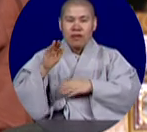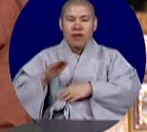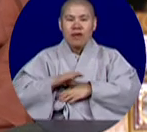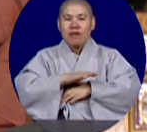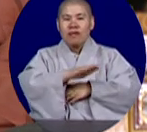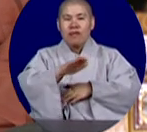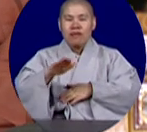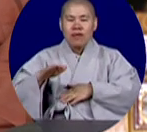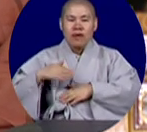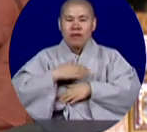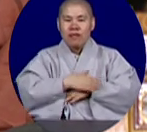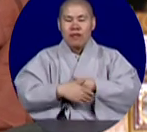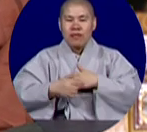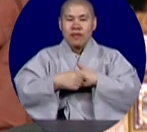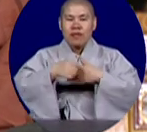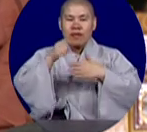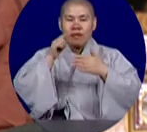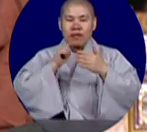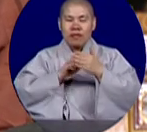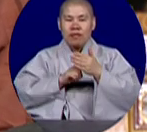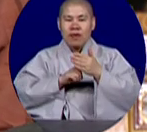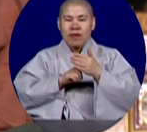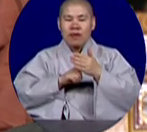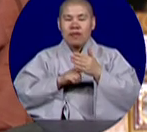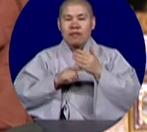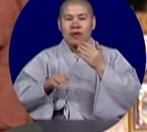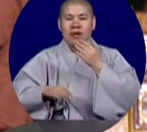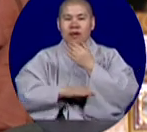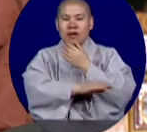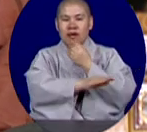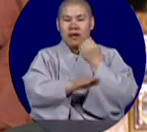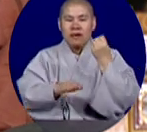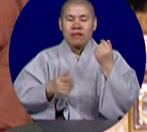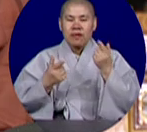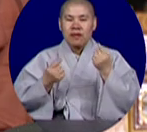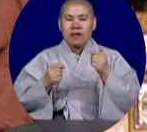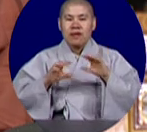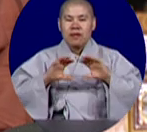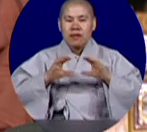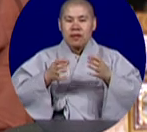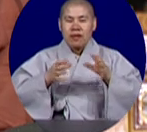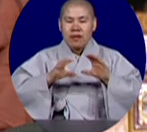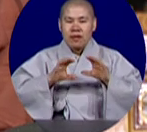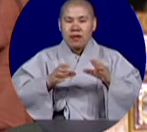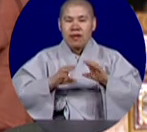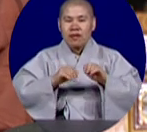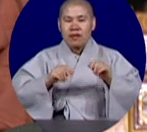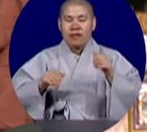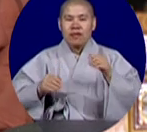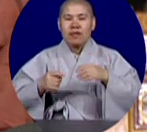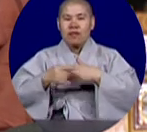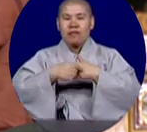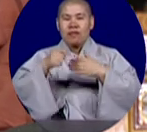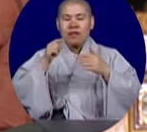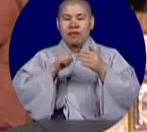몸도 마음에 비친 그림자고 저 국토도 마음에 비친 그림자고